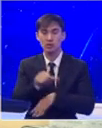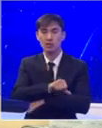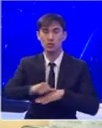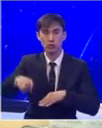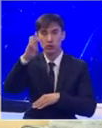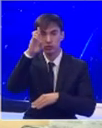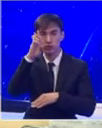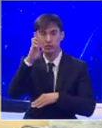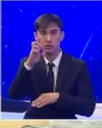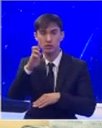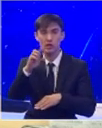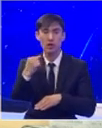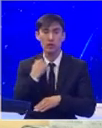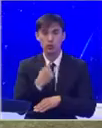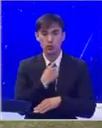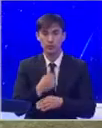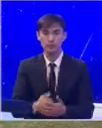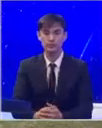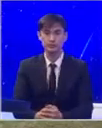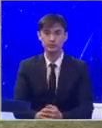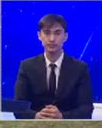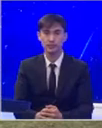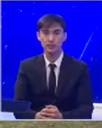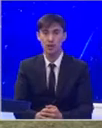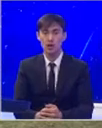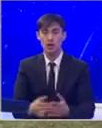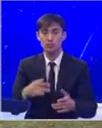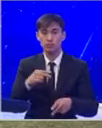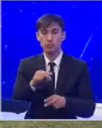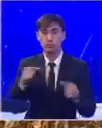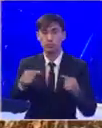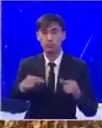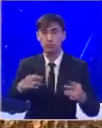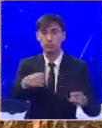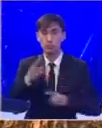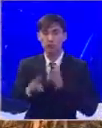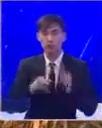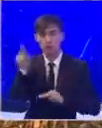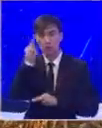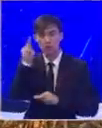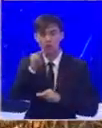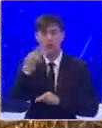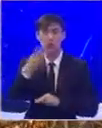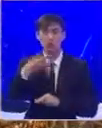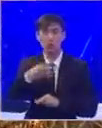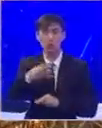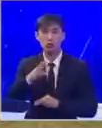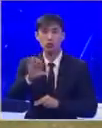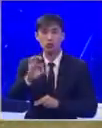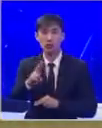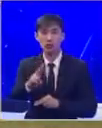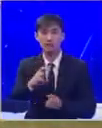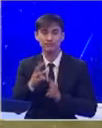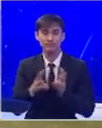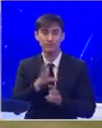по сценарию противопожарных учений огнем охвачена территория в 40 суток к ликвидации 3 очагов